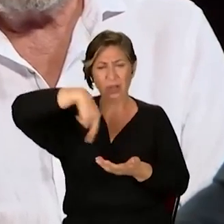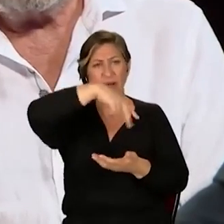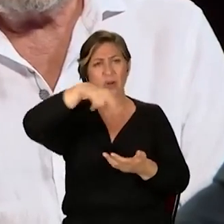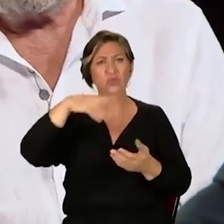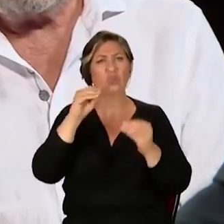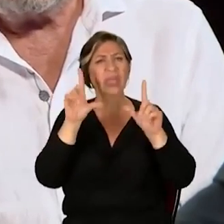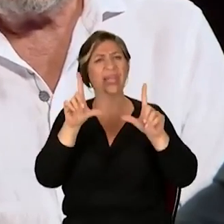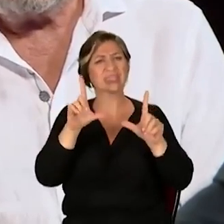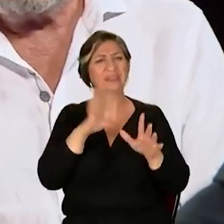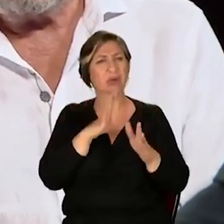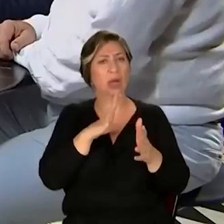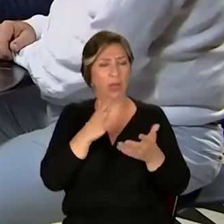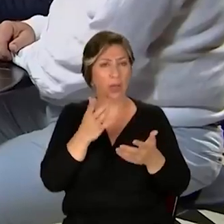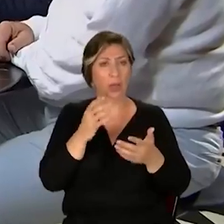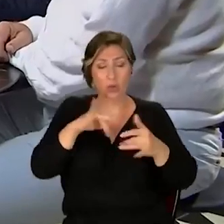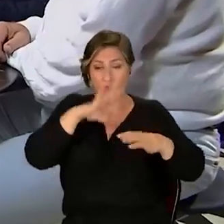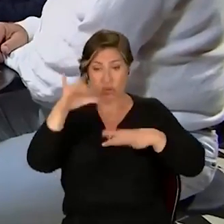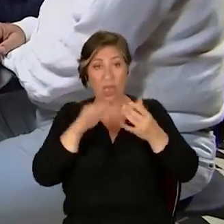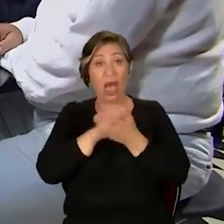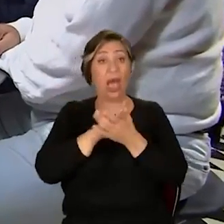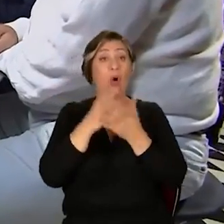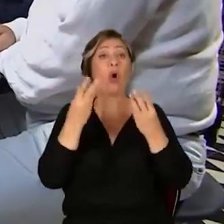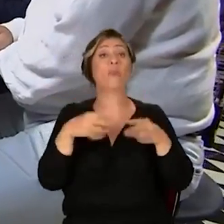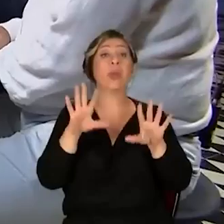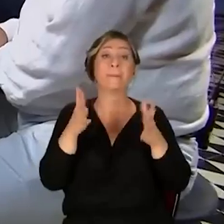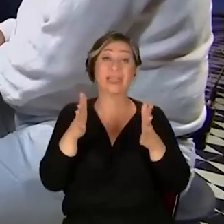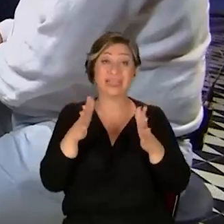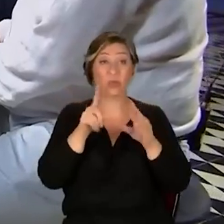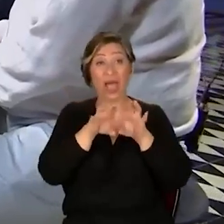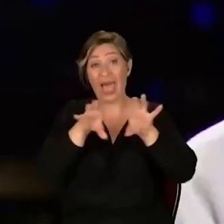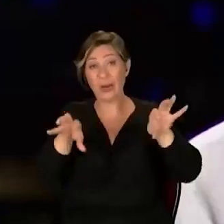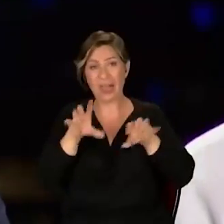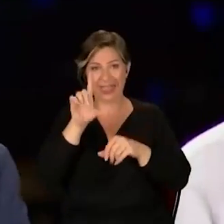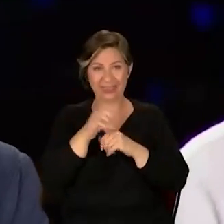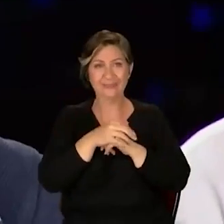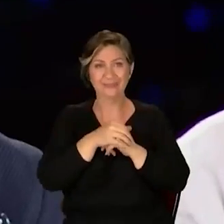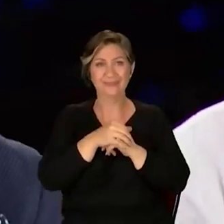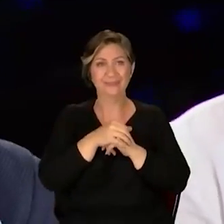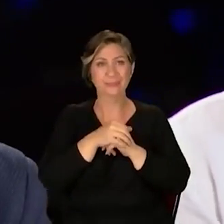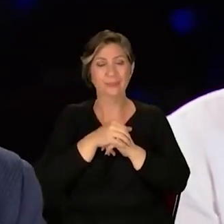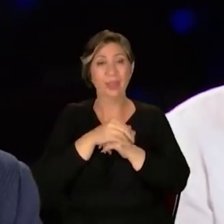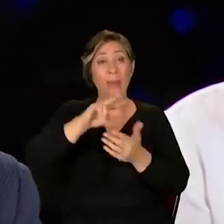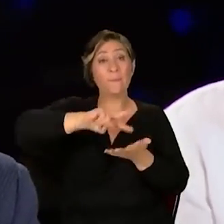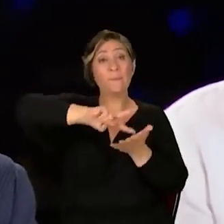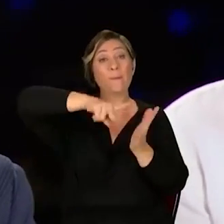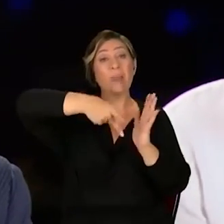gezmesinin bir sürü gerekçesi olabilir. Yani huzursuz olan tek şey bacaklar olmayabilir. Onu da ayırt etmek lazım. Yani o şimdi balet hastalığı, balerin hastalığı dedikleri